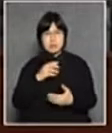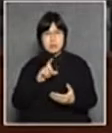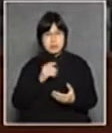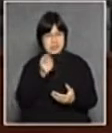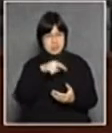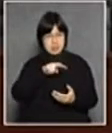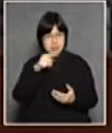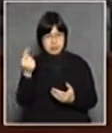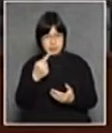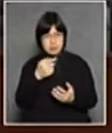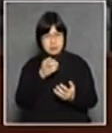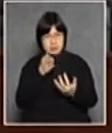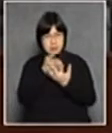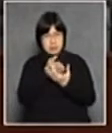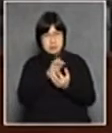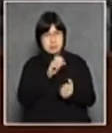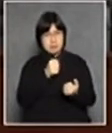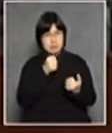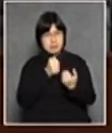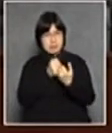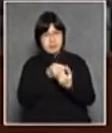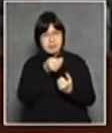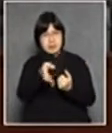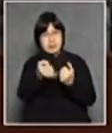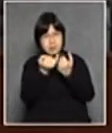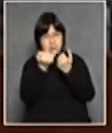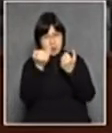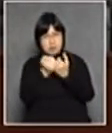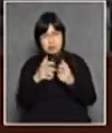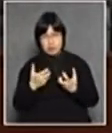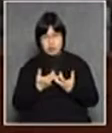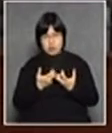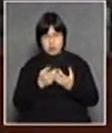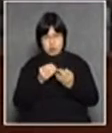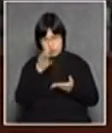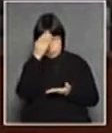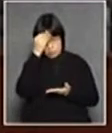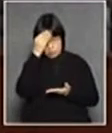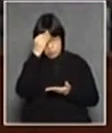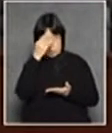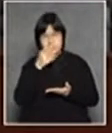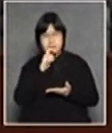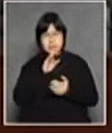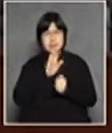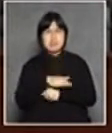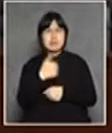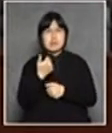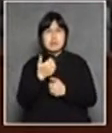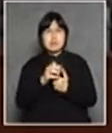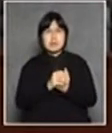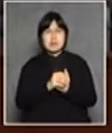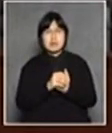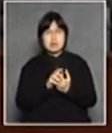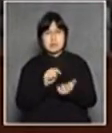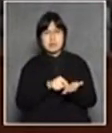2000萬咧係直接支援，去點樣係俾啲學生裏邊咧喺數學個學習裏邊咧更加有幫助。所以喺呢點上